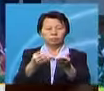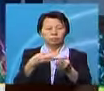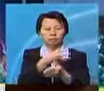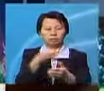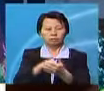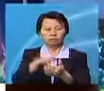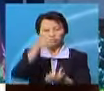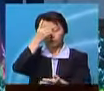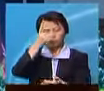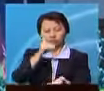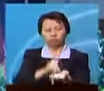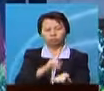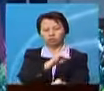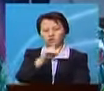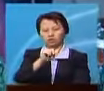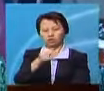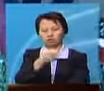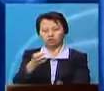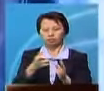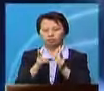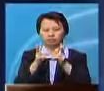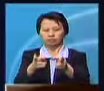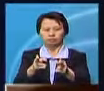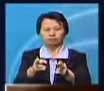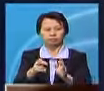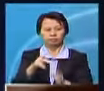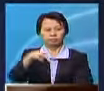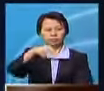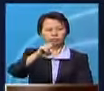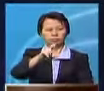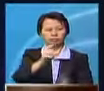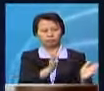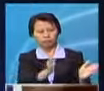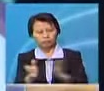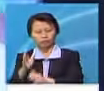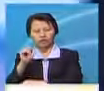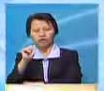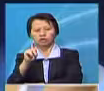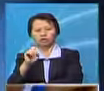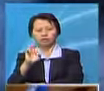juga, Dato' Sri Dr. Ahmad Zahid melancarkan pelan strategik Akrab